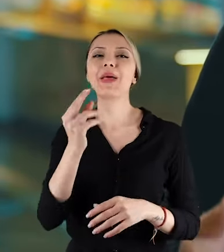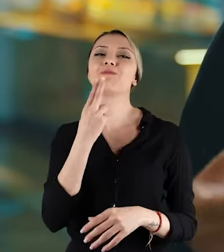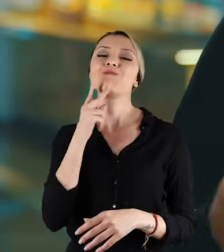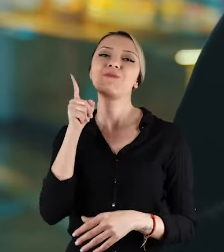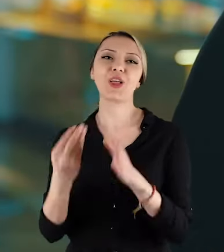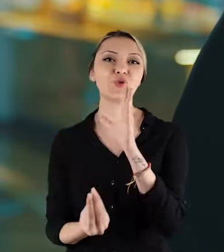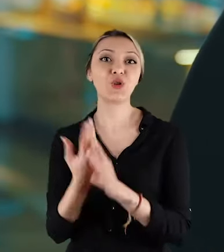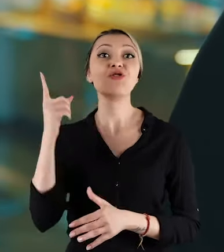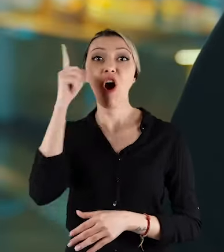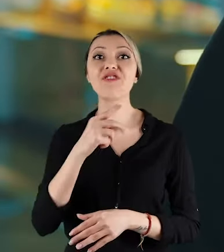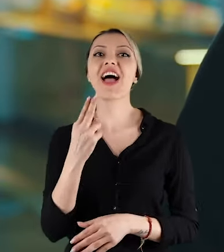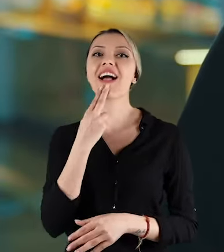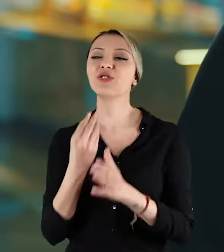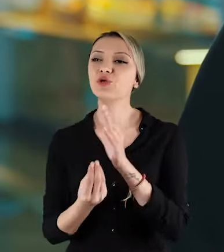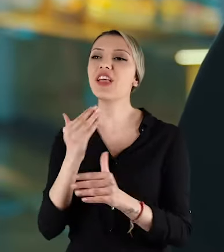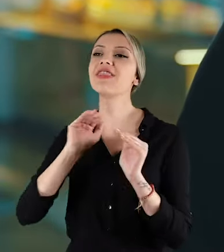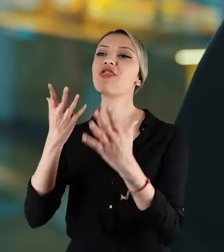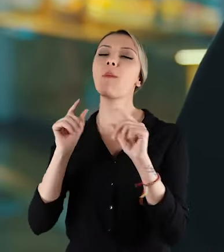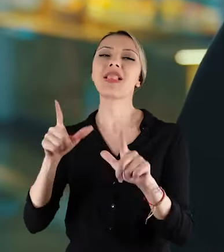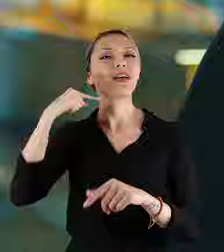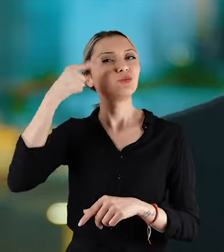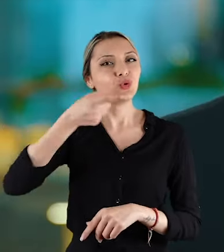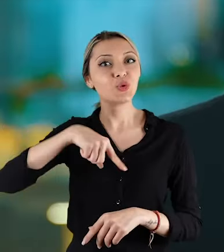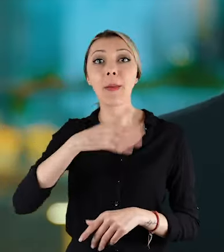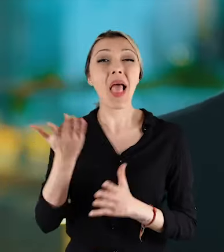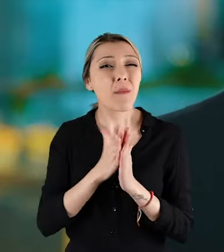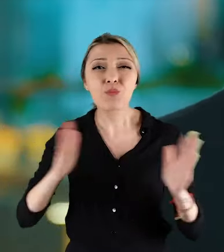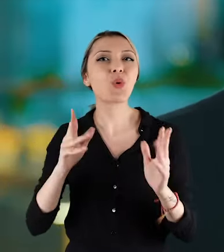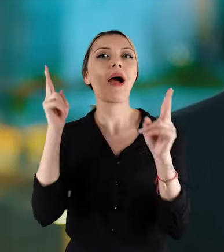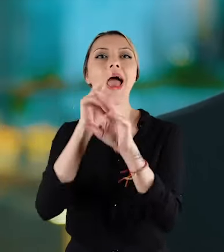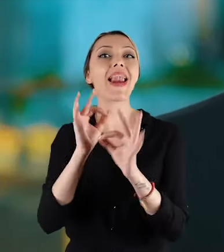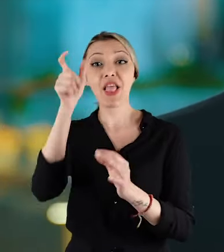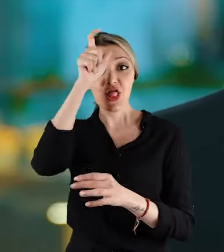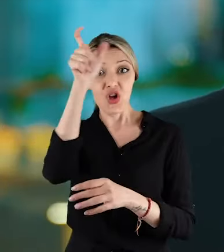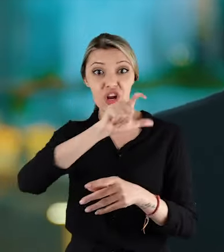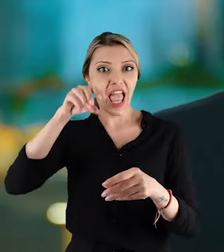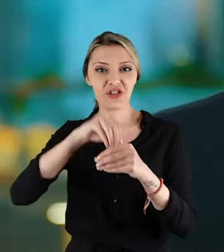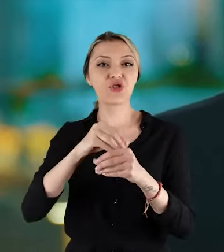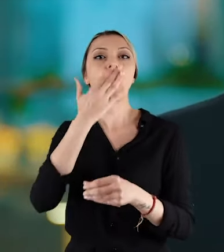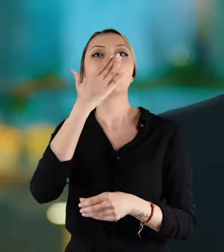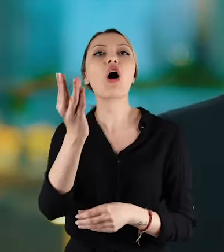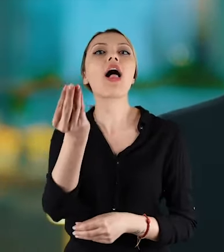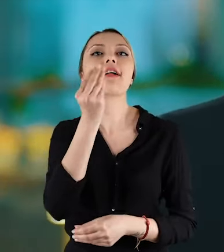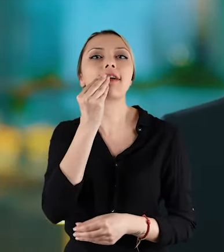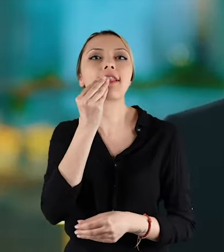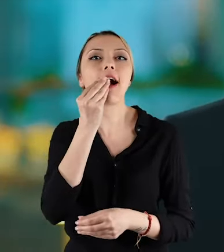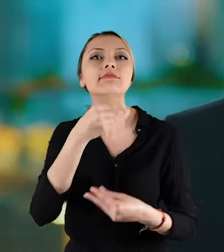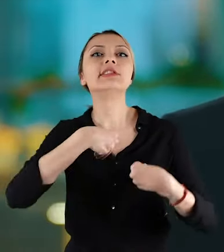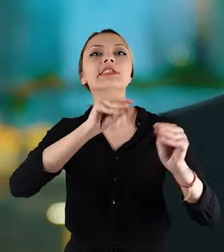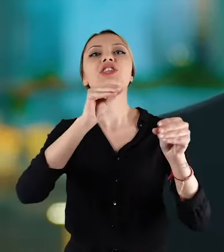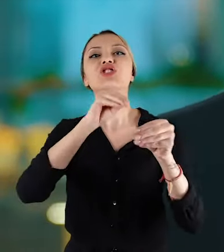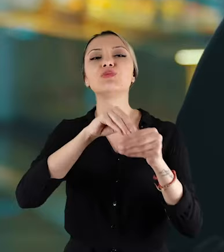bu yüzden kadın üreticinin desteklenmesi gerektiğini düşünüyoruz. En büyük hayalimiz Türkiye'deki doğal gıda